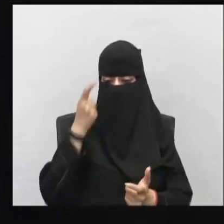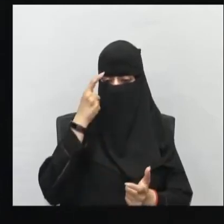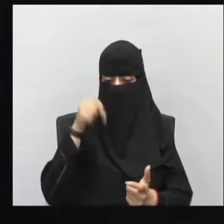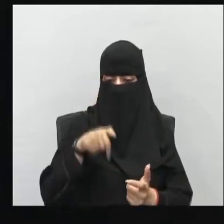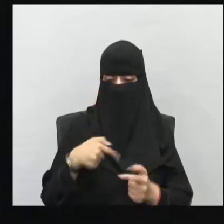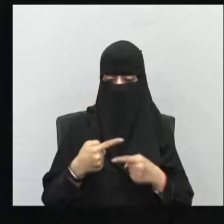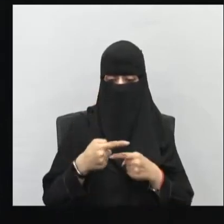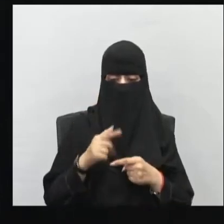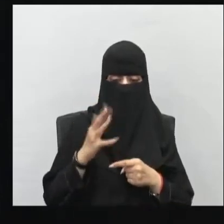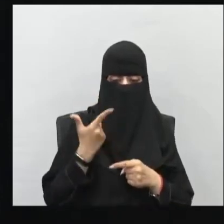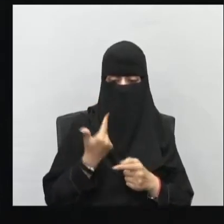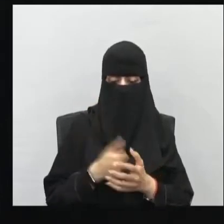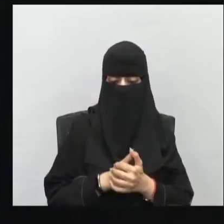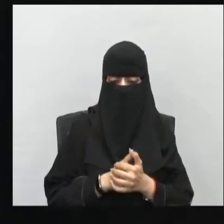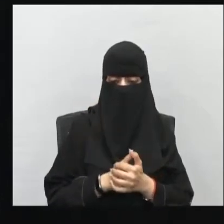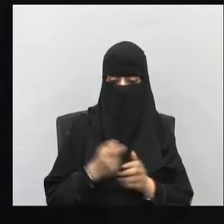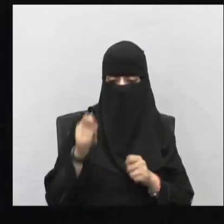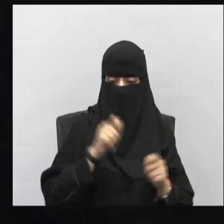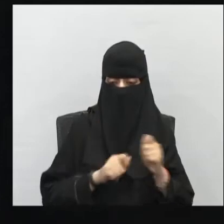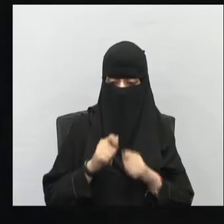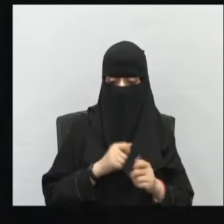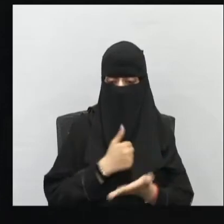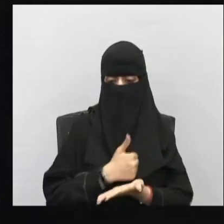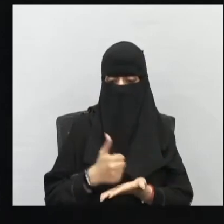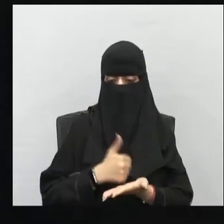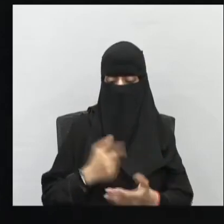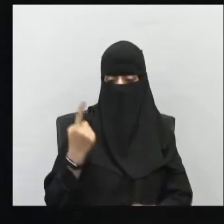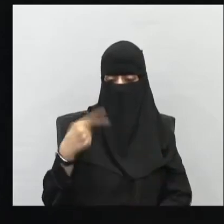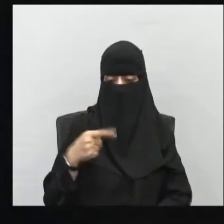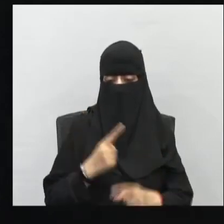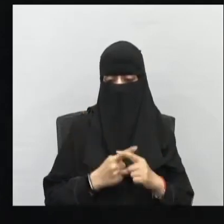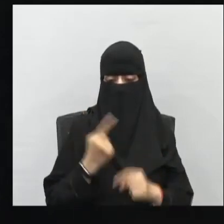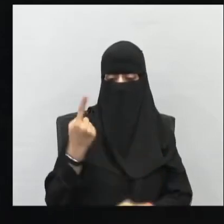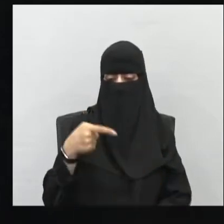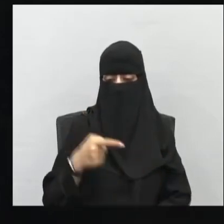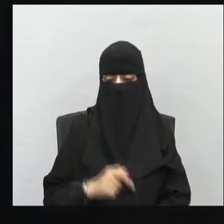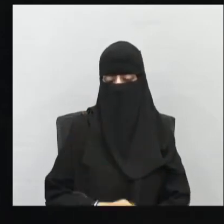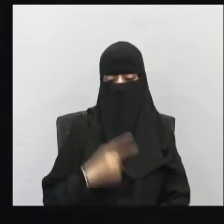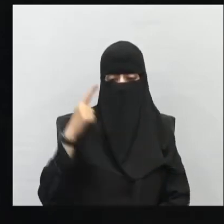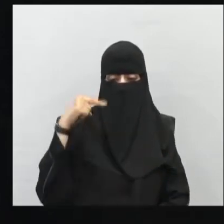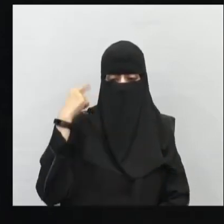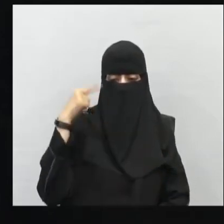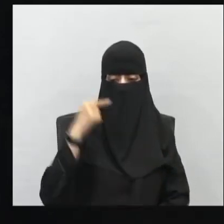الناتج؟ سوف أستخدم الأنماط 10 ضرب 10. يلا نفكر.